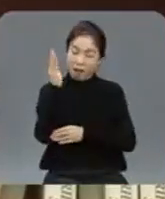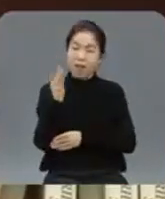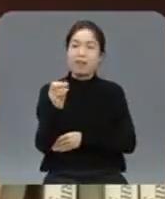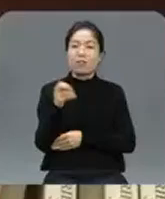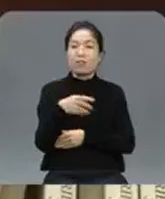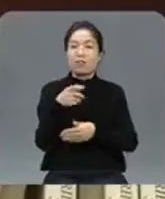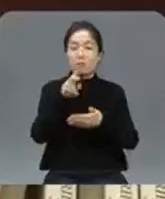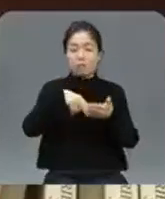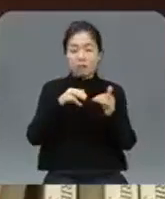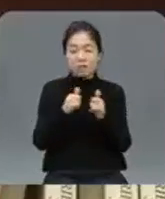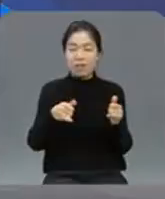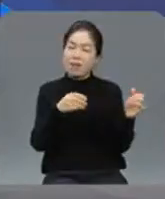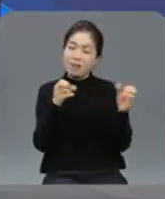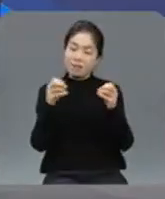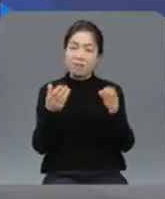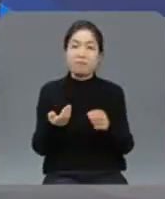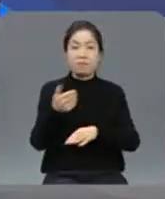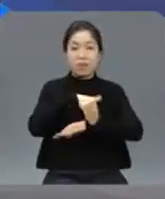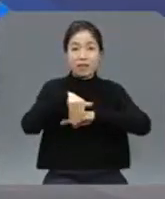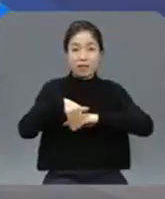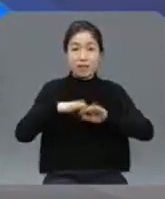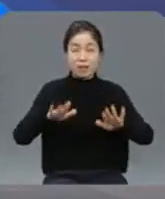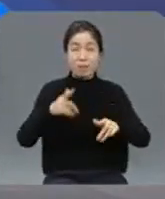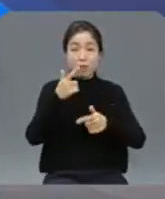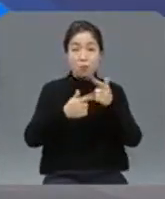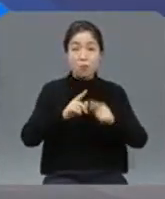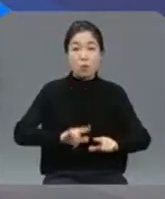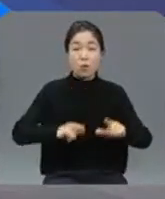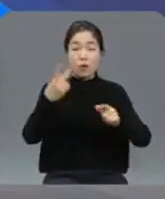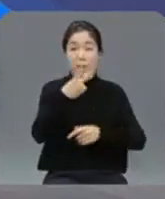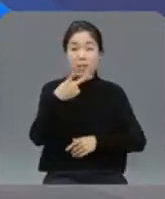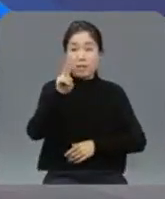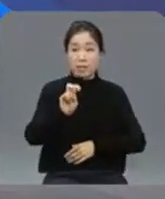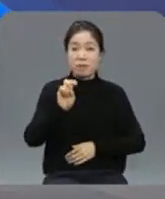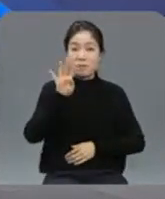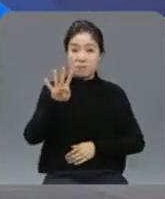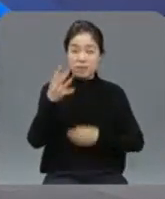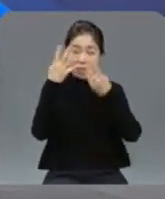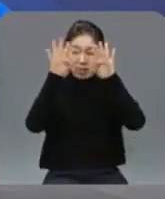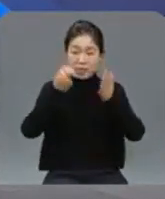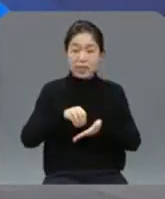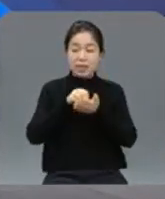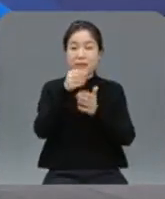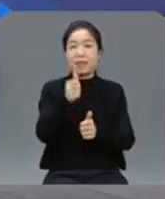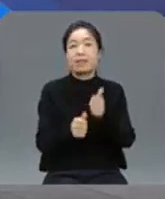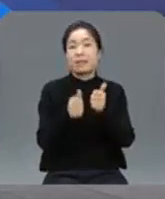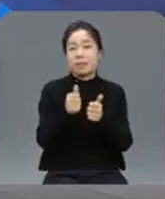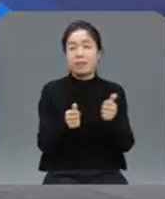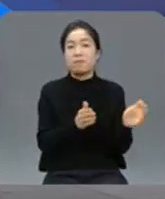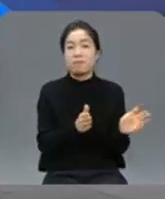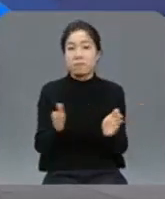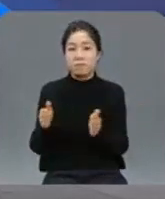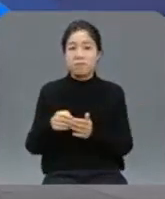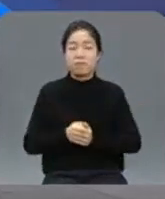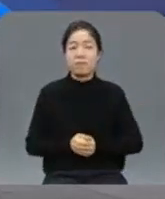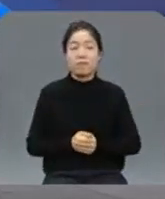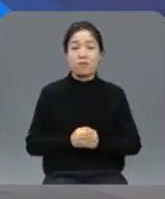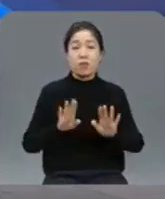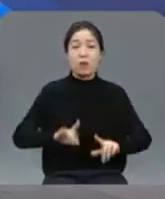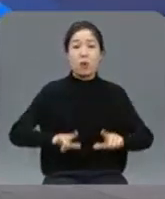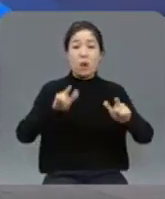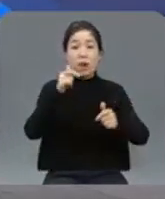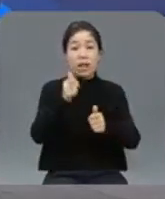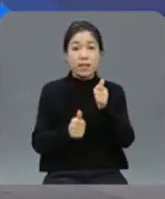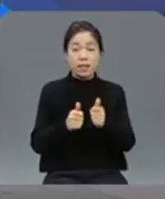독자와 대담을 갔습니다 주 목요일은 2024학년도 대학 수학 능력 시험이 치러집니다 올해